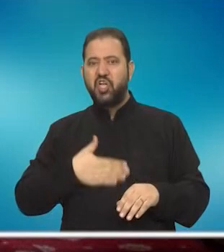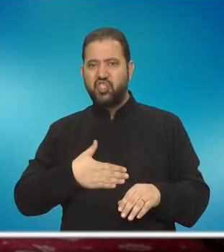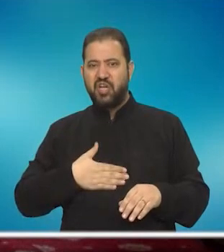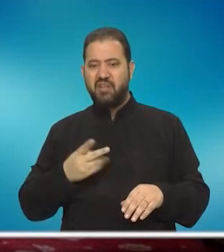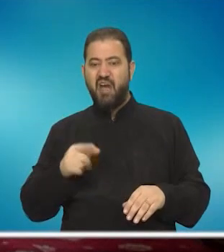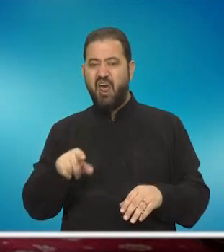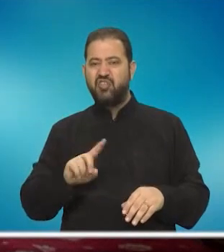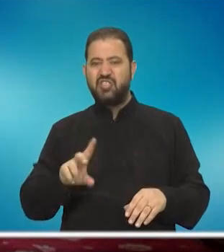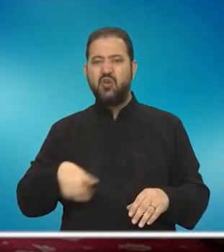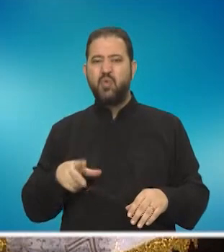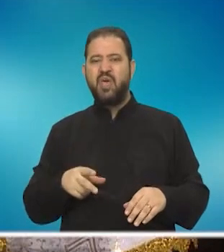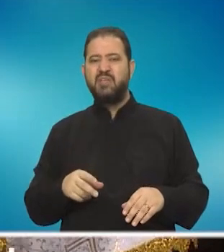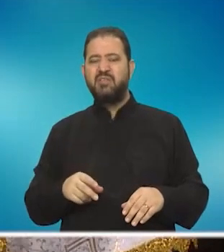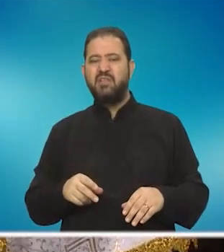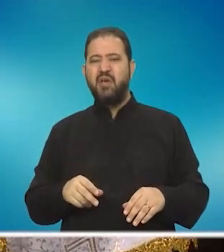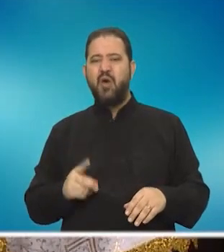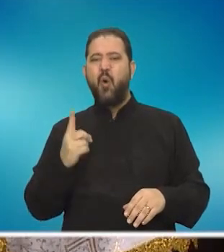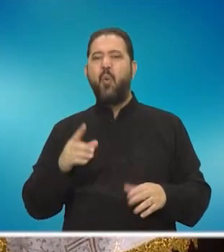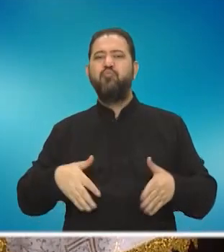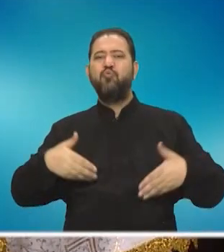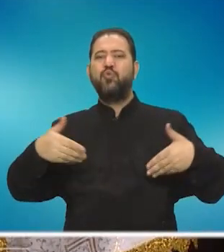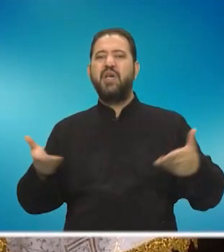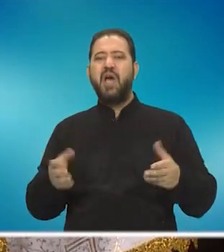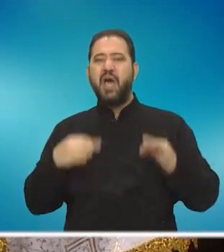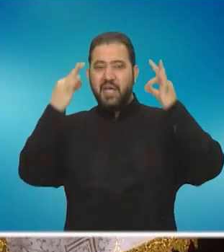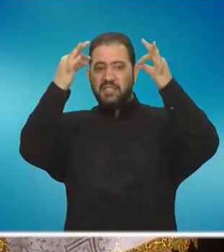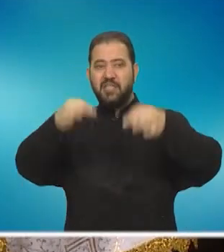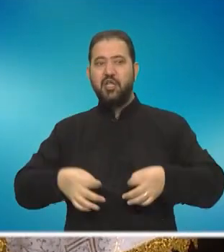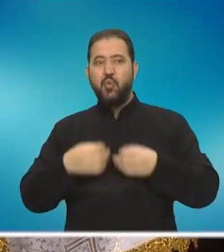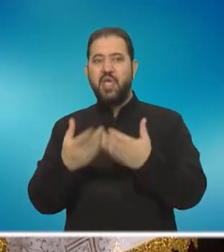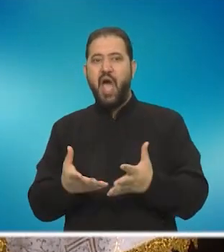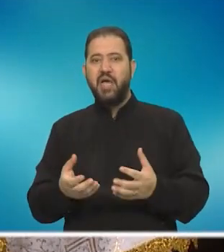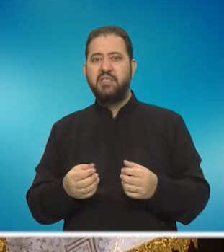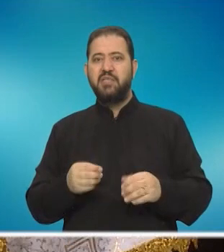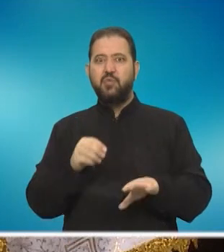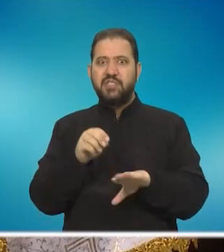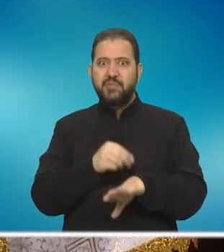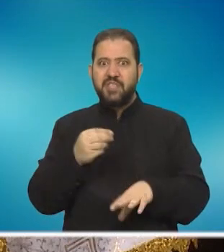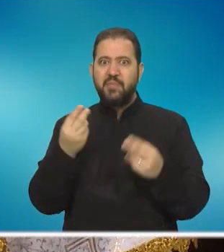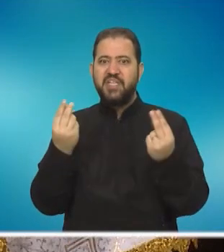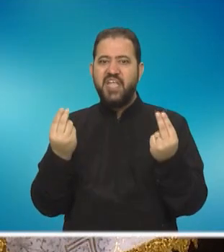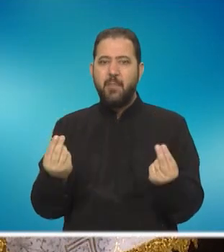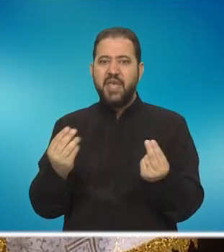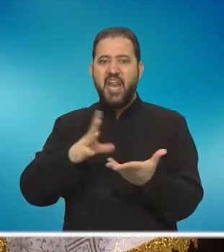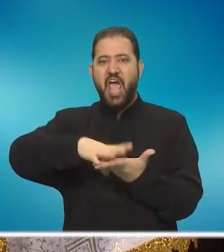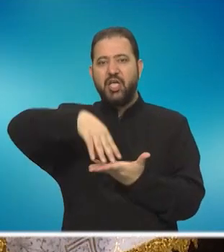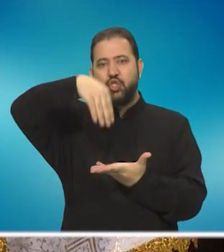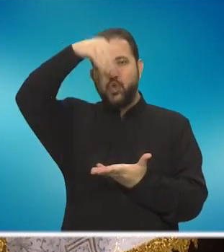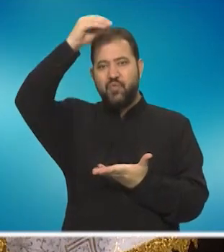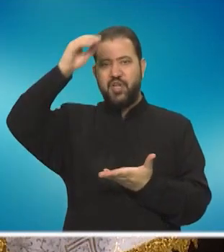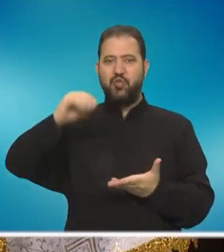este duhovnicească. Nu este o satisfacție care să aducă o împlinire sufletească, o